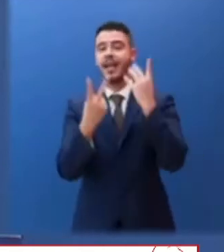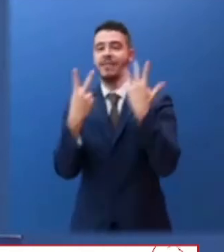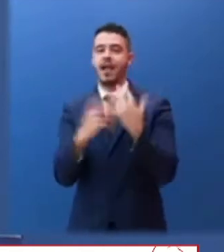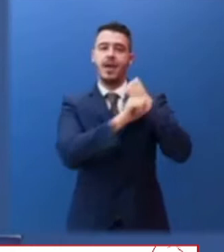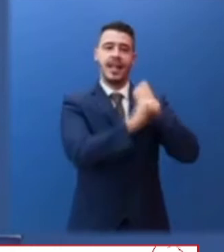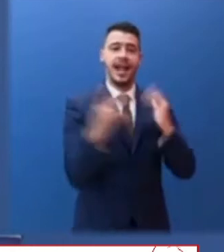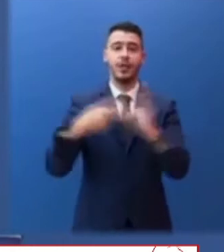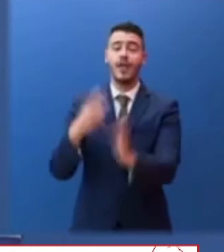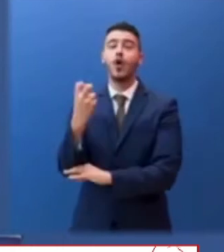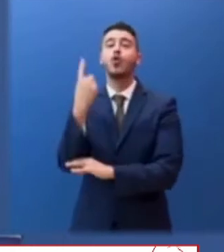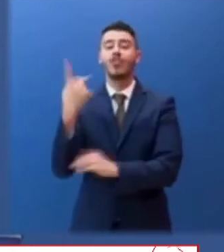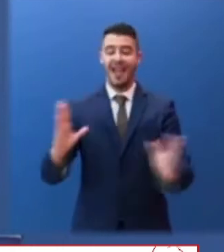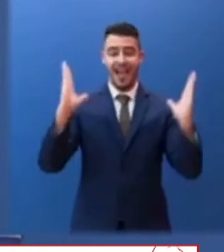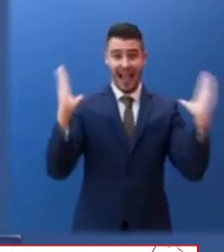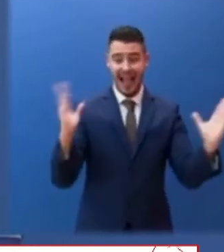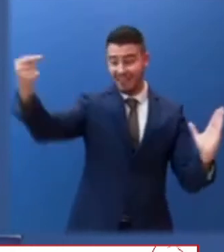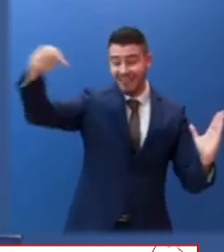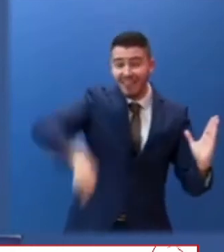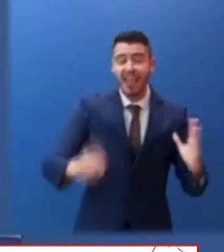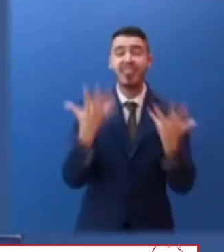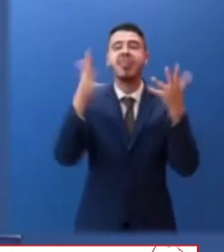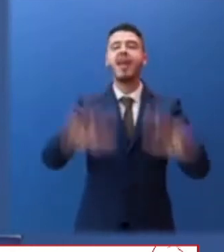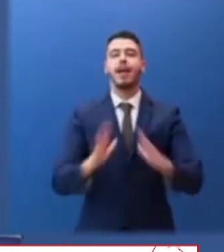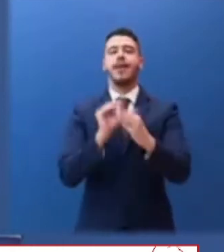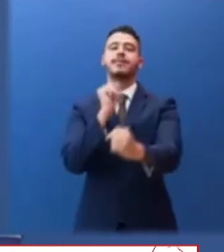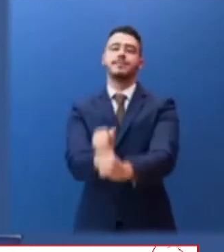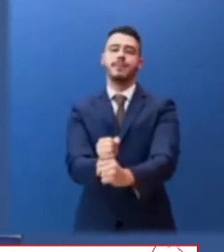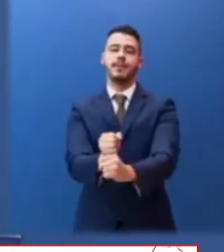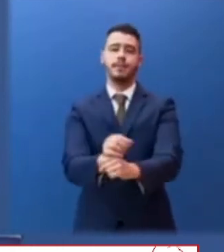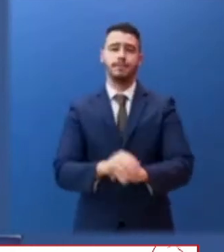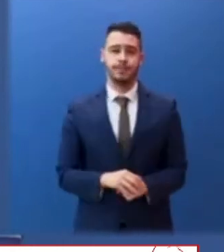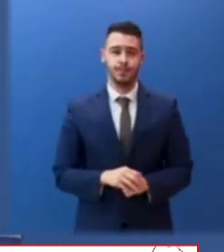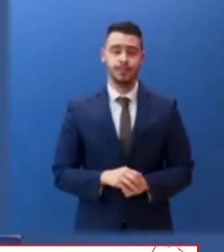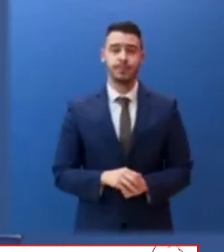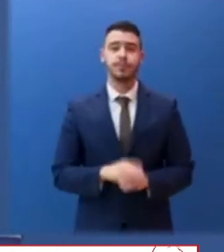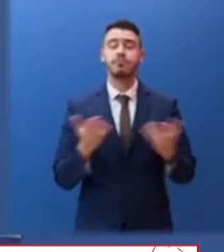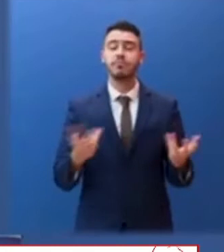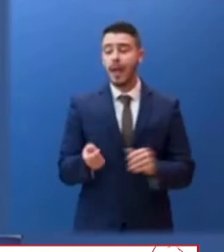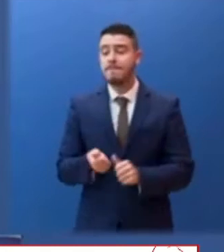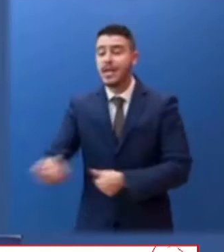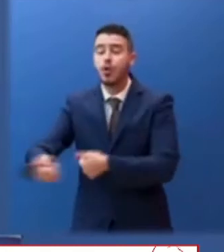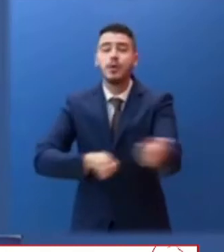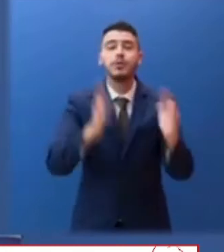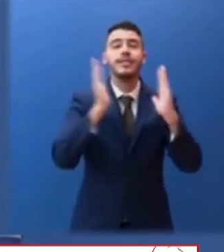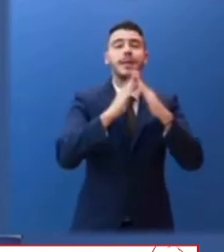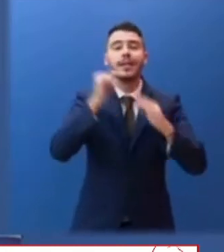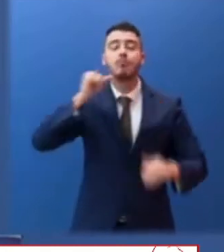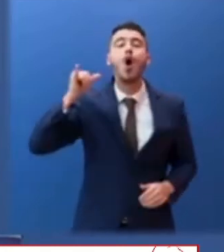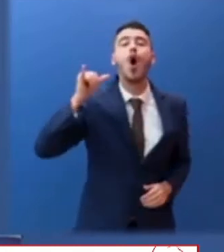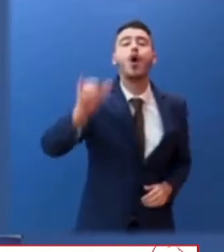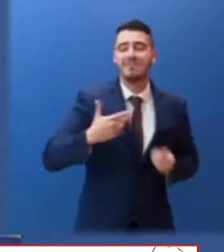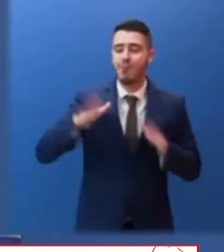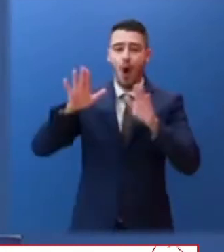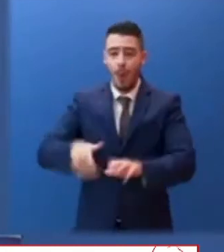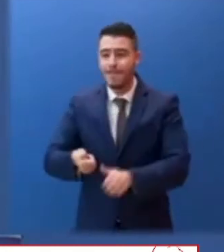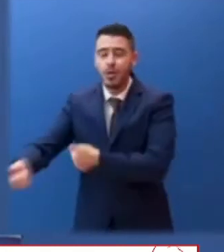Ιανουαρίου 2021. Σε ό,τι αφορά την άπαξ επιστροφή στον τόπο μόνιμης κατοικίας, θα εφαρμόζονται